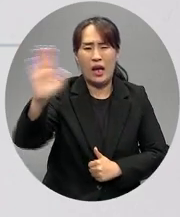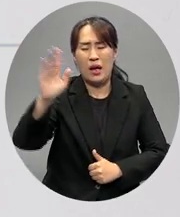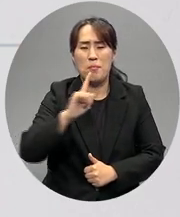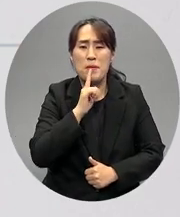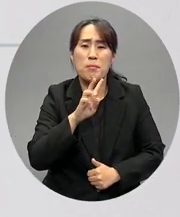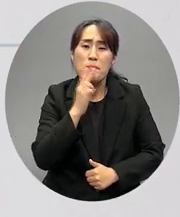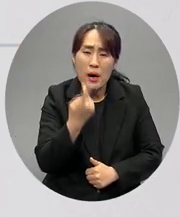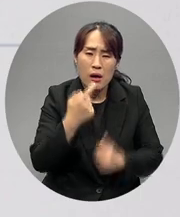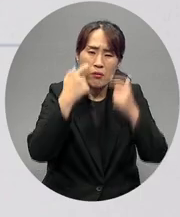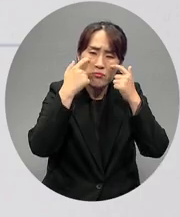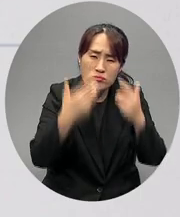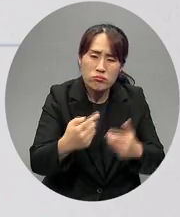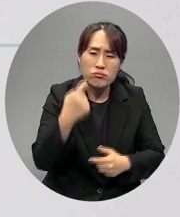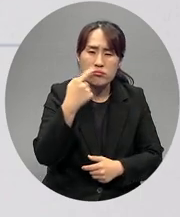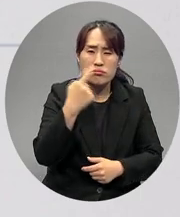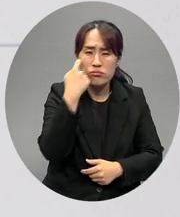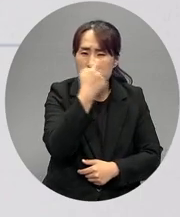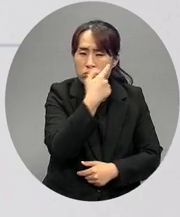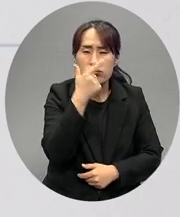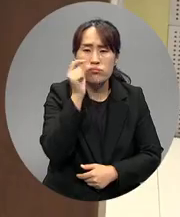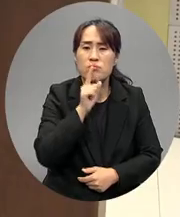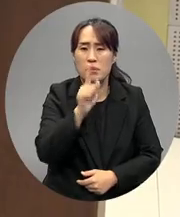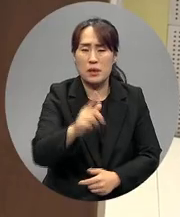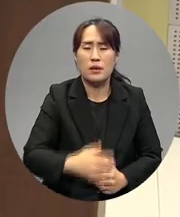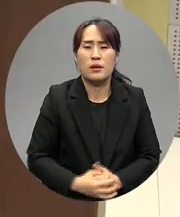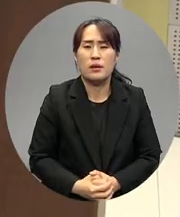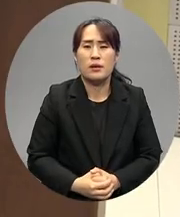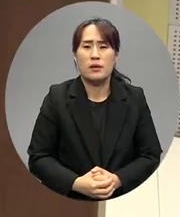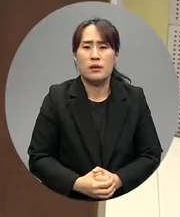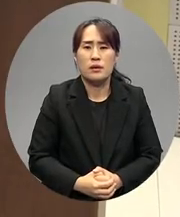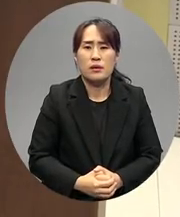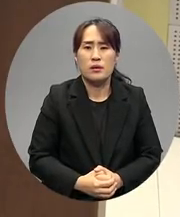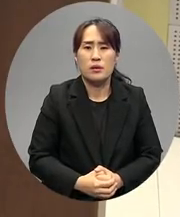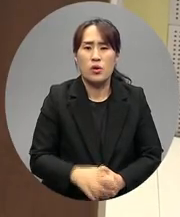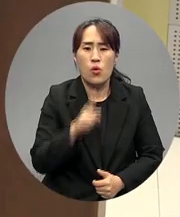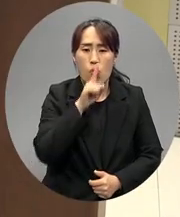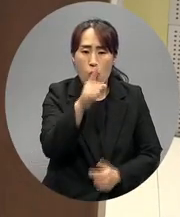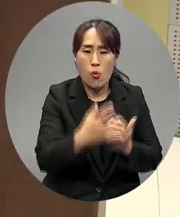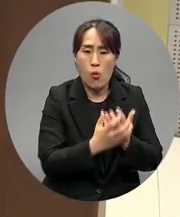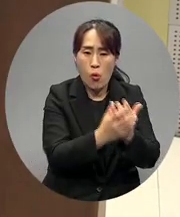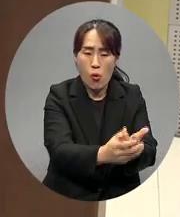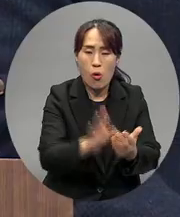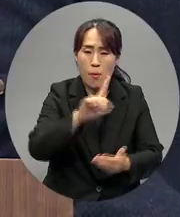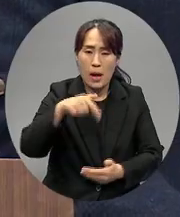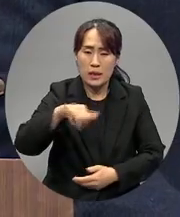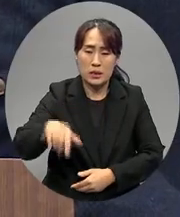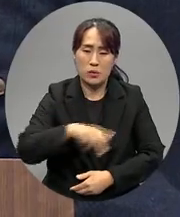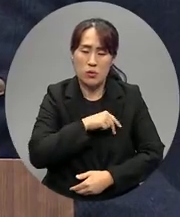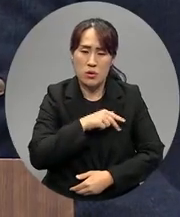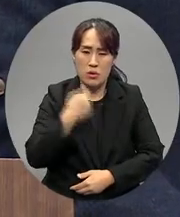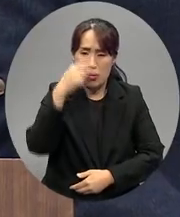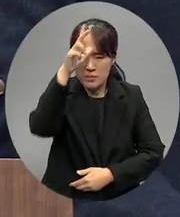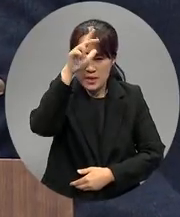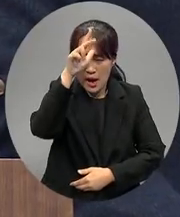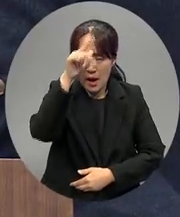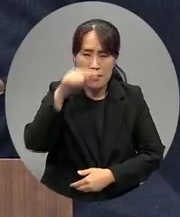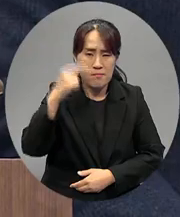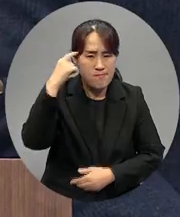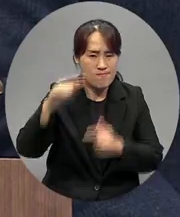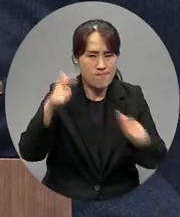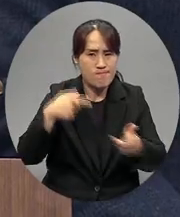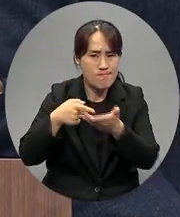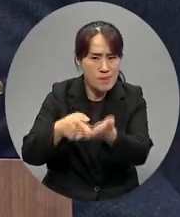정확한 실체를 확인할 수 없다고 덧붙였습니다. 고소장을 냈던 박진희 도의원은 검찰에 이의 신청을 하겠다고